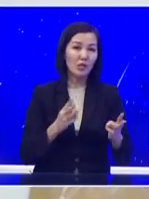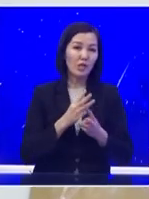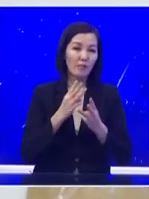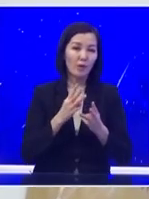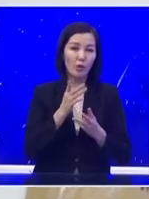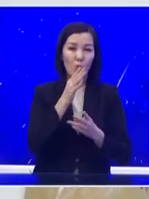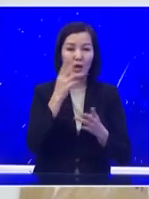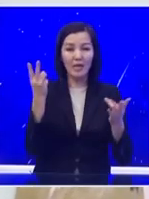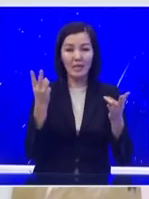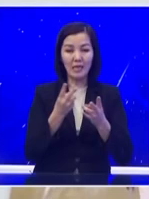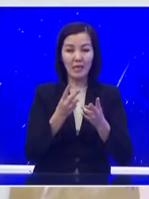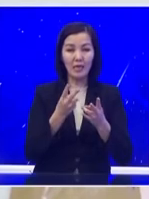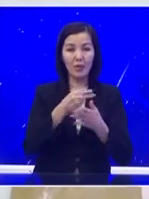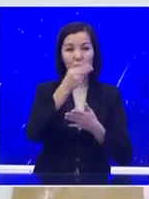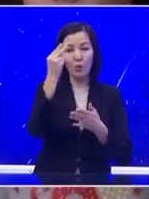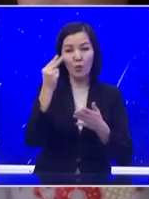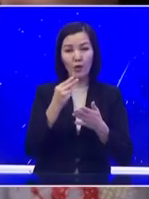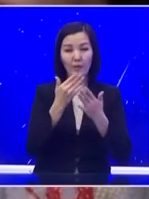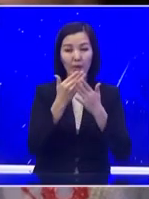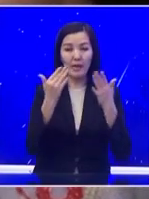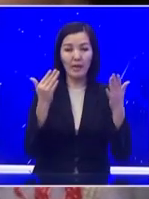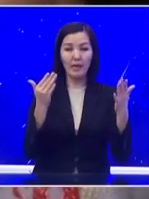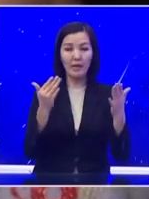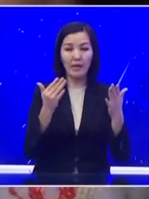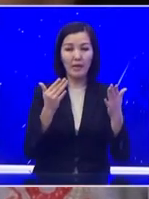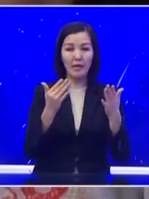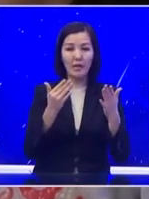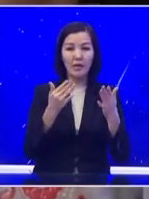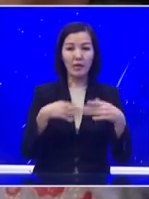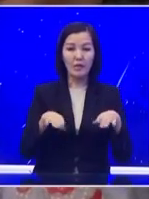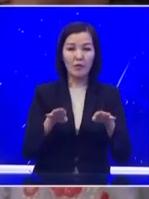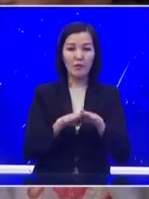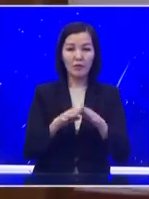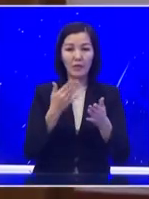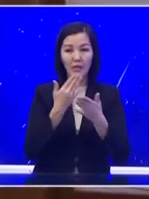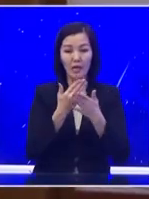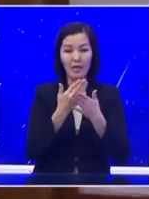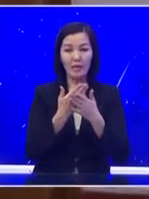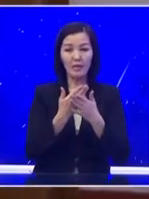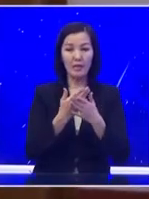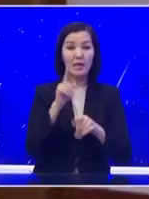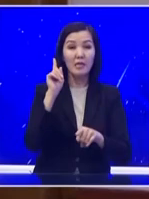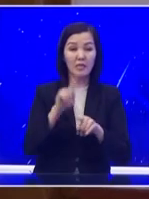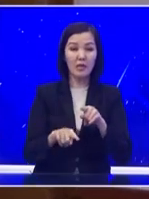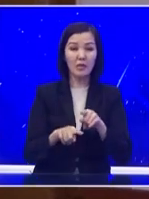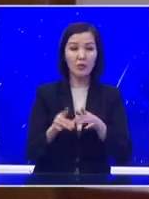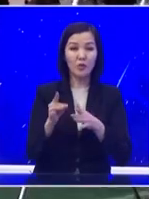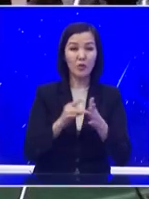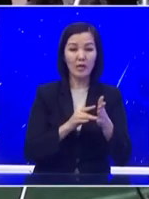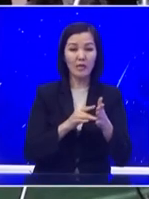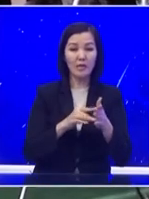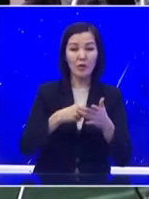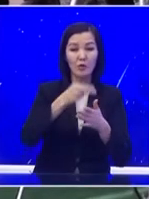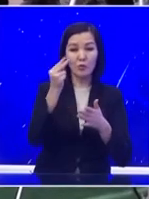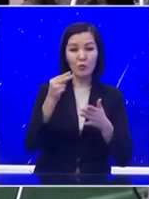алдына. Көркем өнер галереясында ұйымдастырылған көрмеде бейнелеу шеберлері дәл осыны дәлелдеді. Санаулы минут ішінде кенеп бетіне кескін